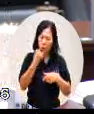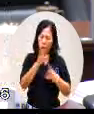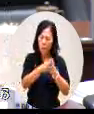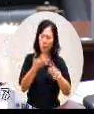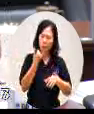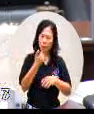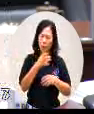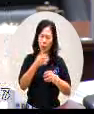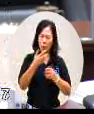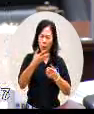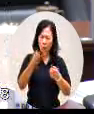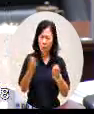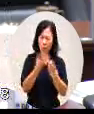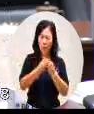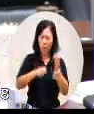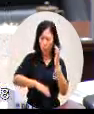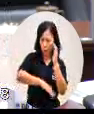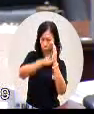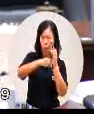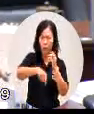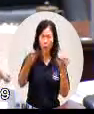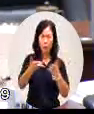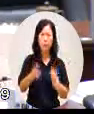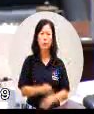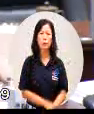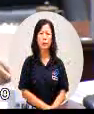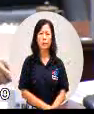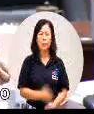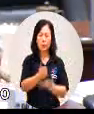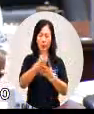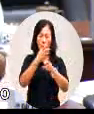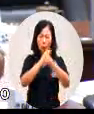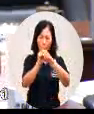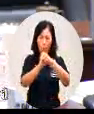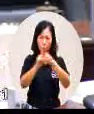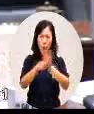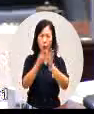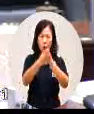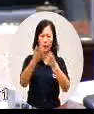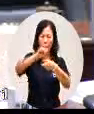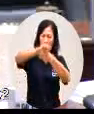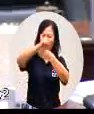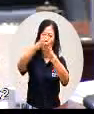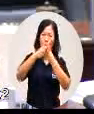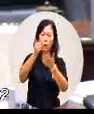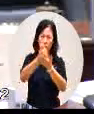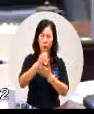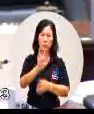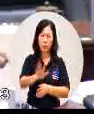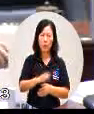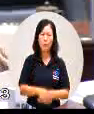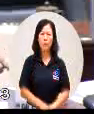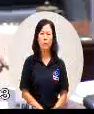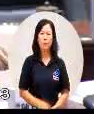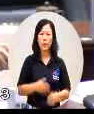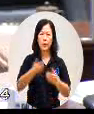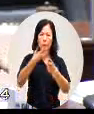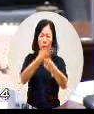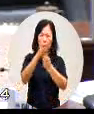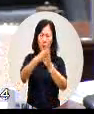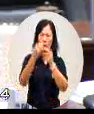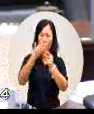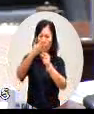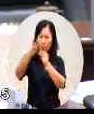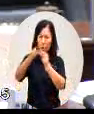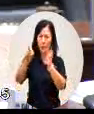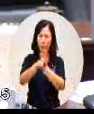个水患淹水。那请消防局大量禁用该增额的就增额，让在北部的打火兄